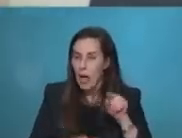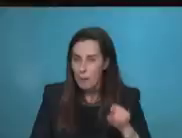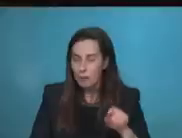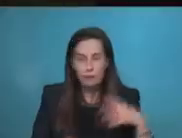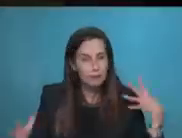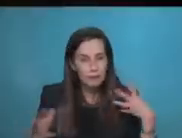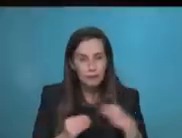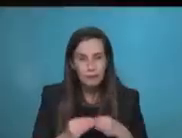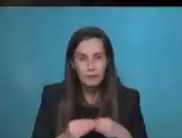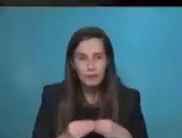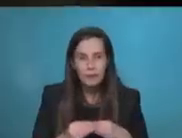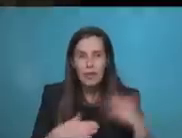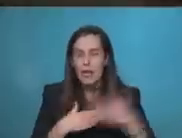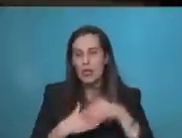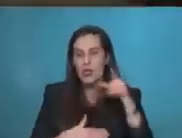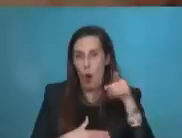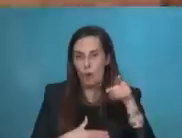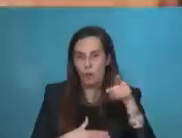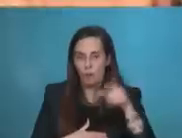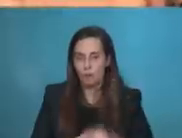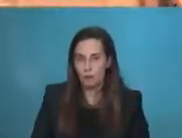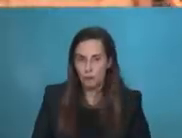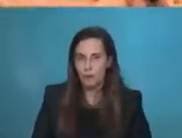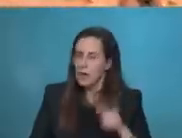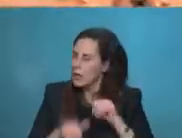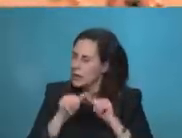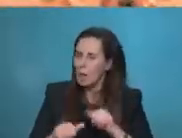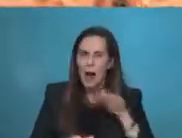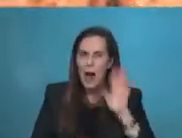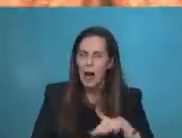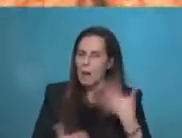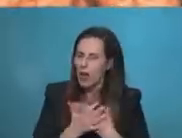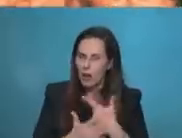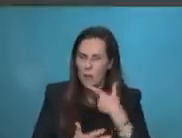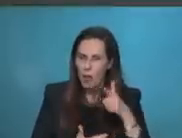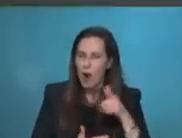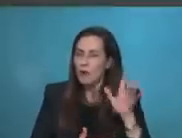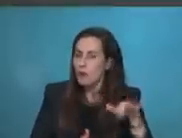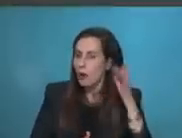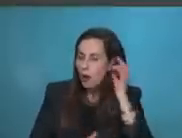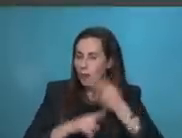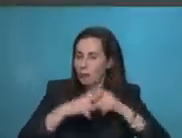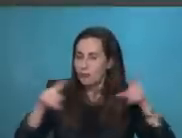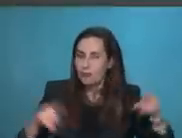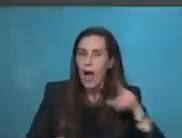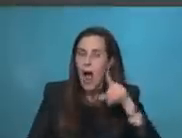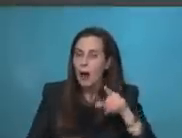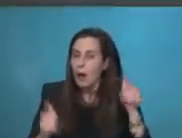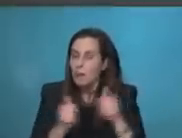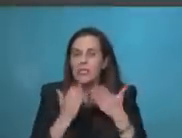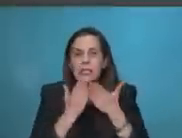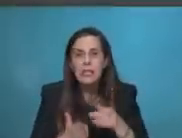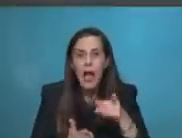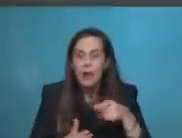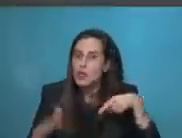המשפט הייתה אשתו, אמא קורונל. היא תמכה בו גם כשהעדים דיברו על פילגשו. קורונל גם הייתה זו שסייעה לו כשברח